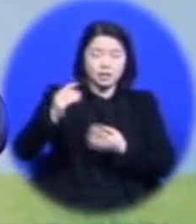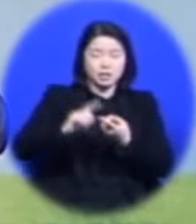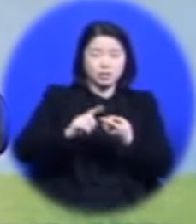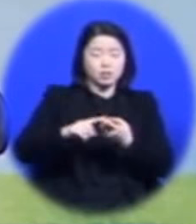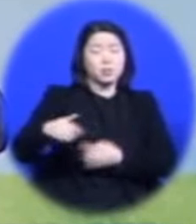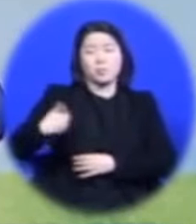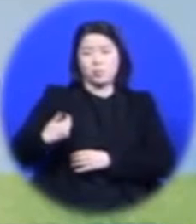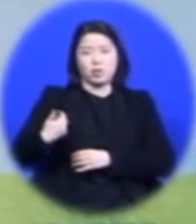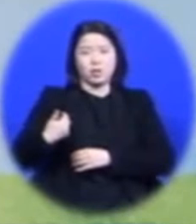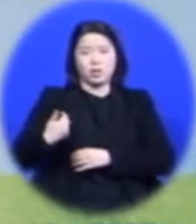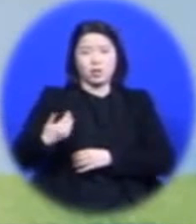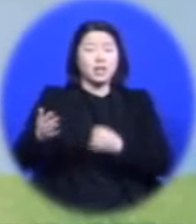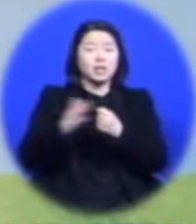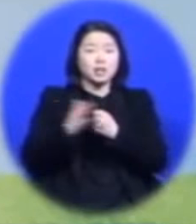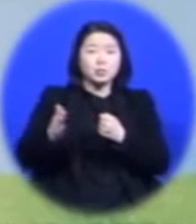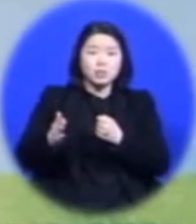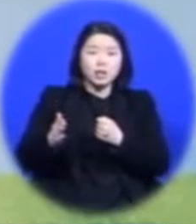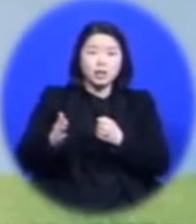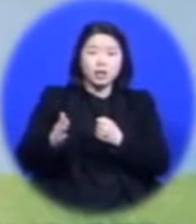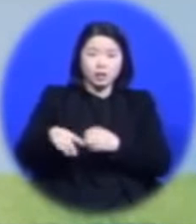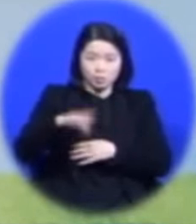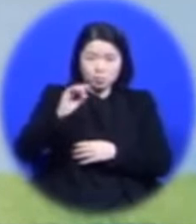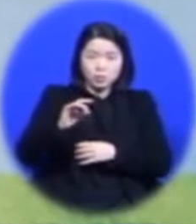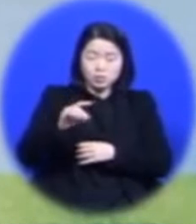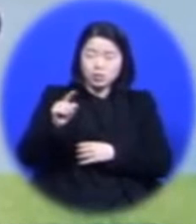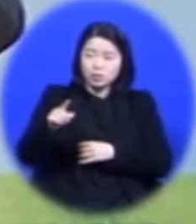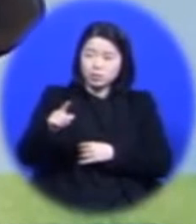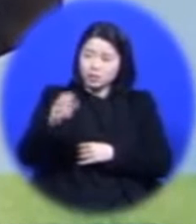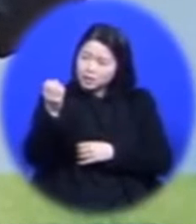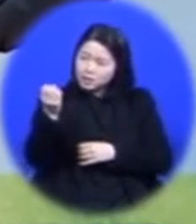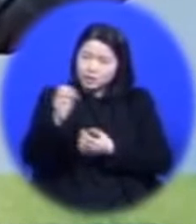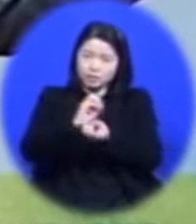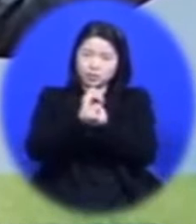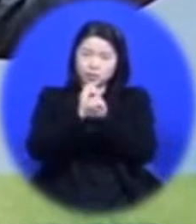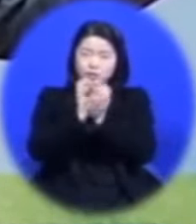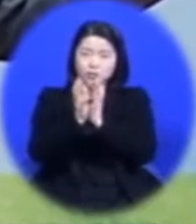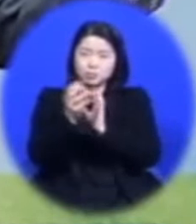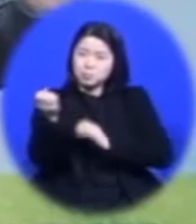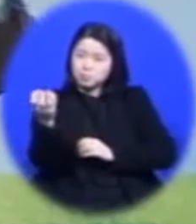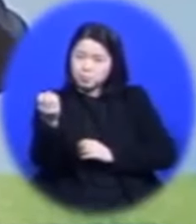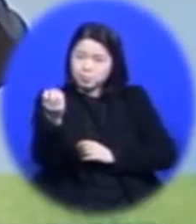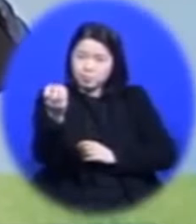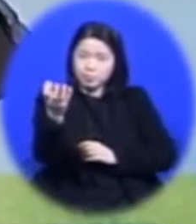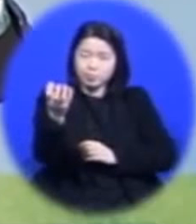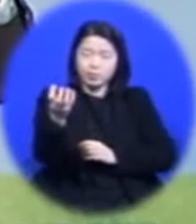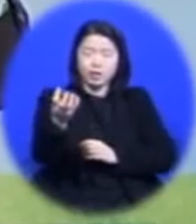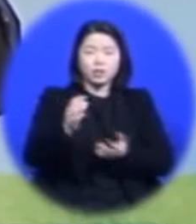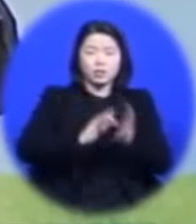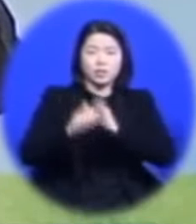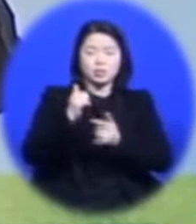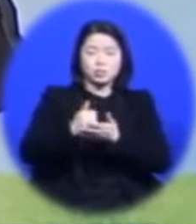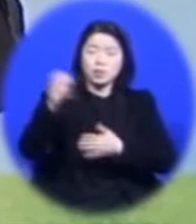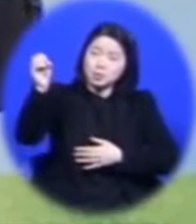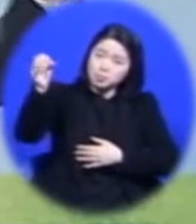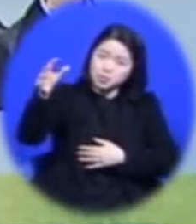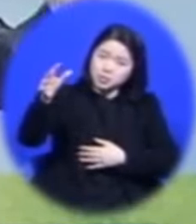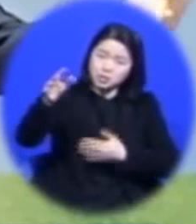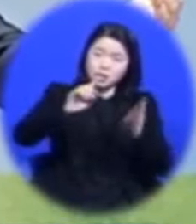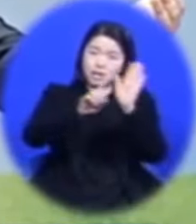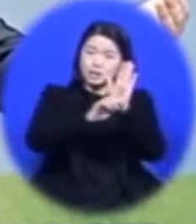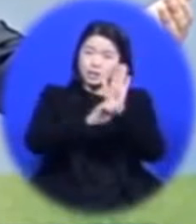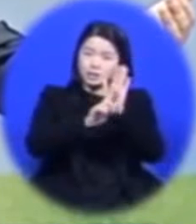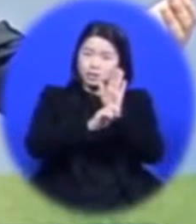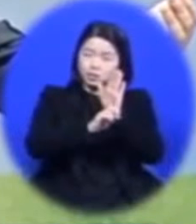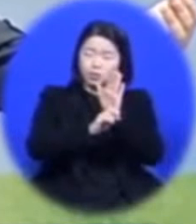몰라요 그래서 일단 전구 빛으로 리로라 예수님이 치심을 상징으로도